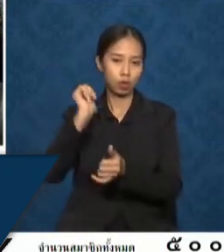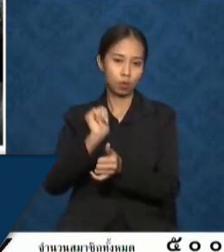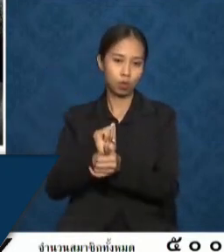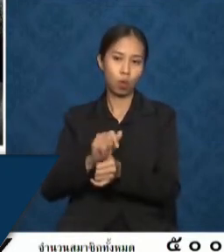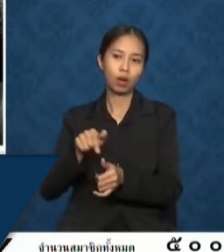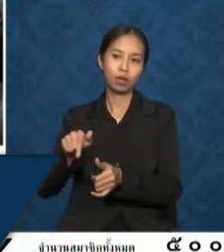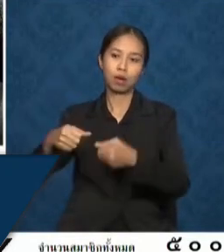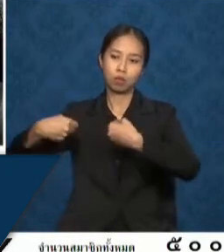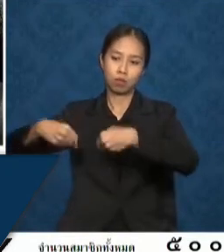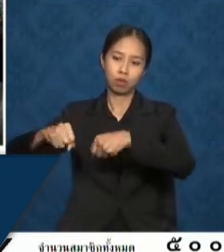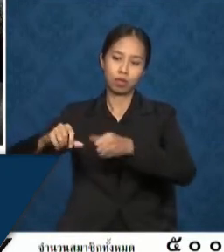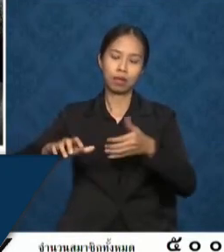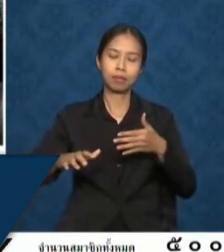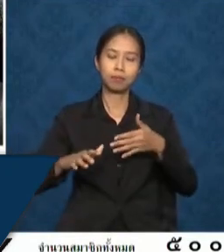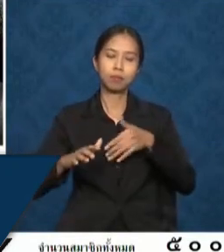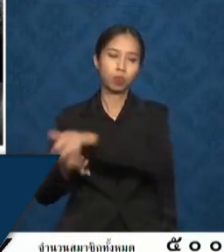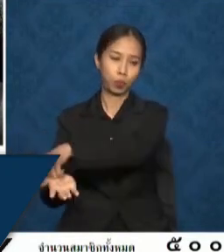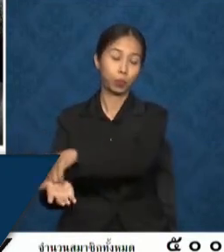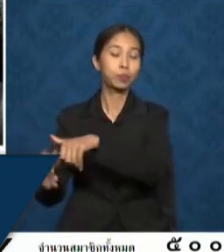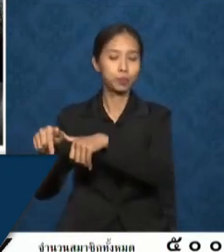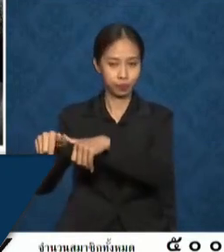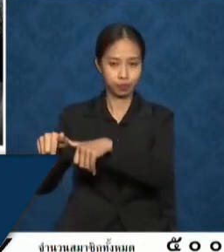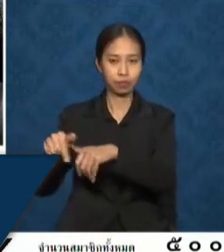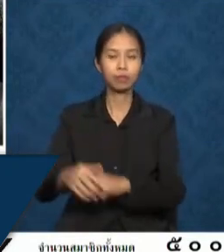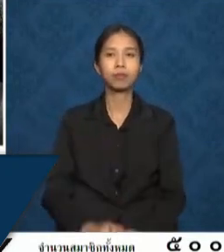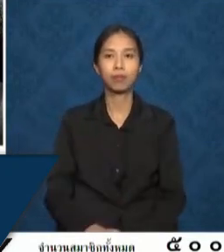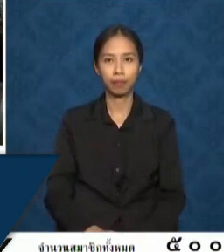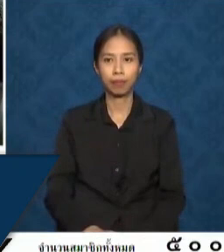in